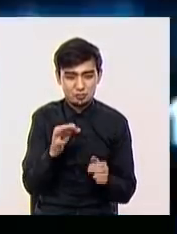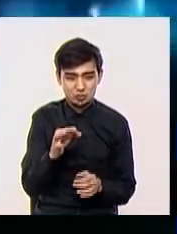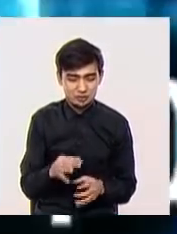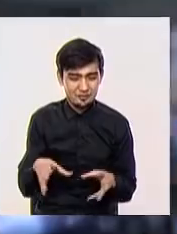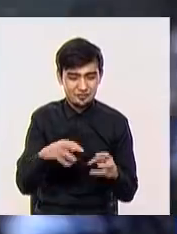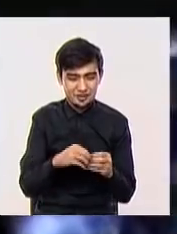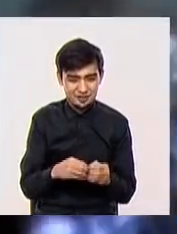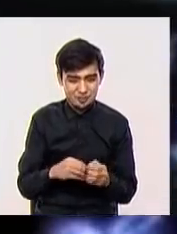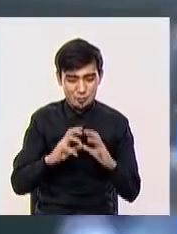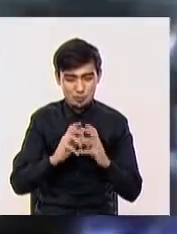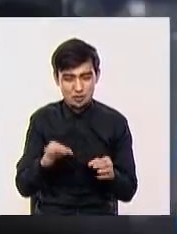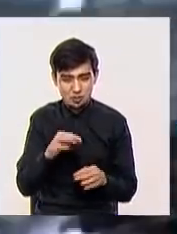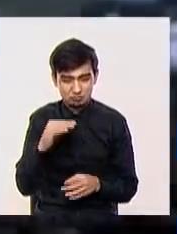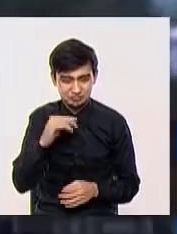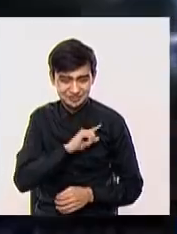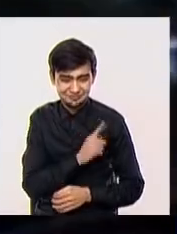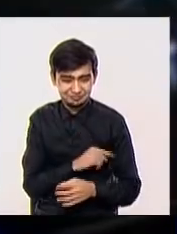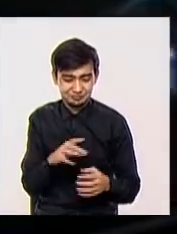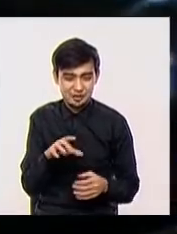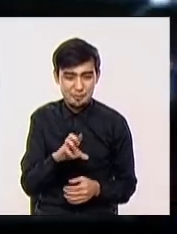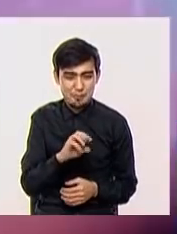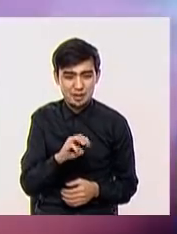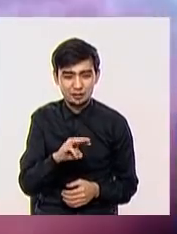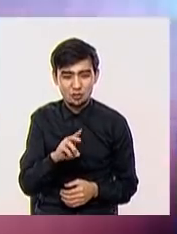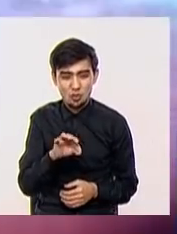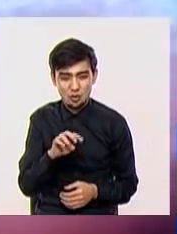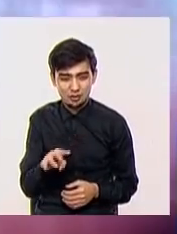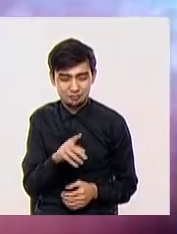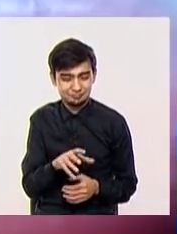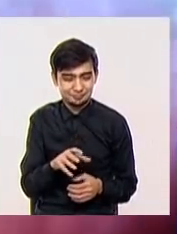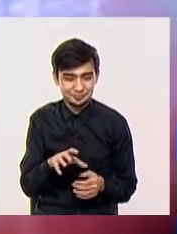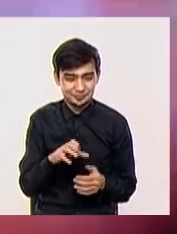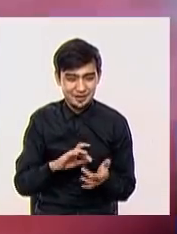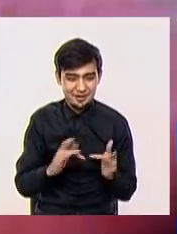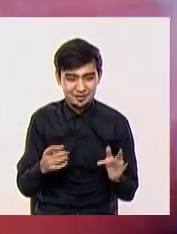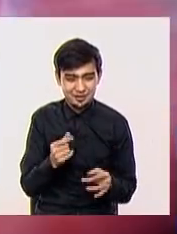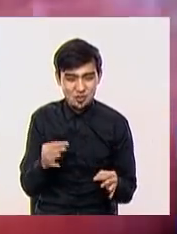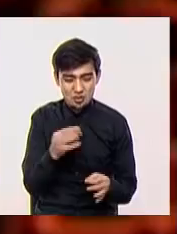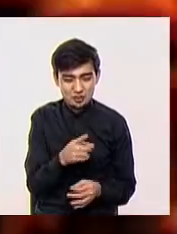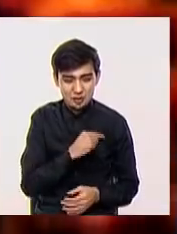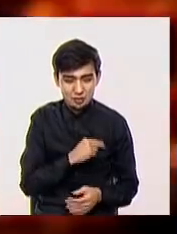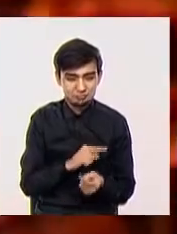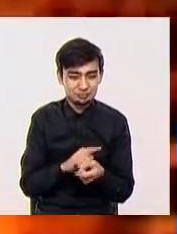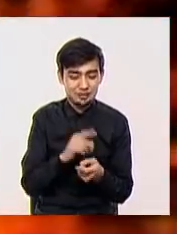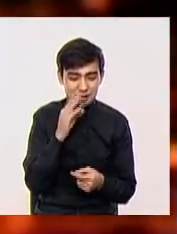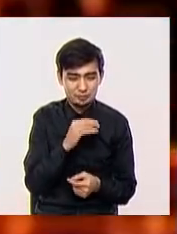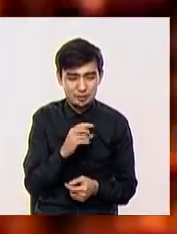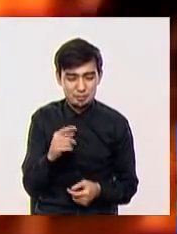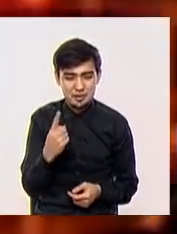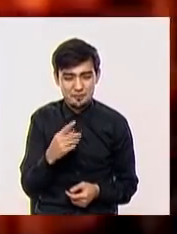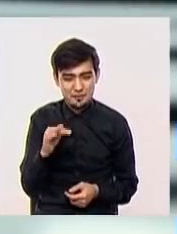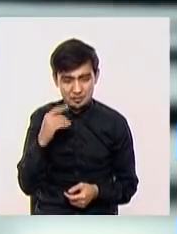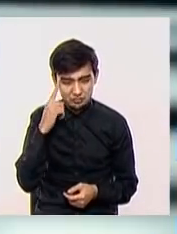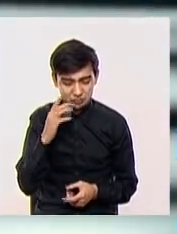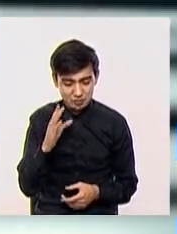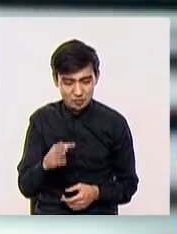всех мировых мощностей по добыче биткоина. Теперь же возобновить работу они смогут не раньше 1 февраля.